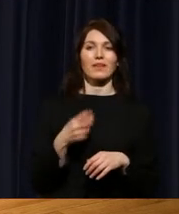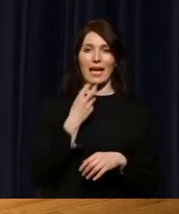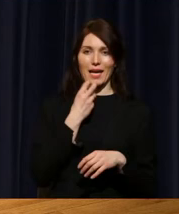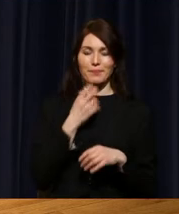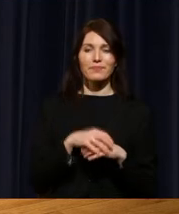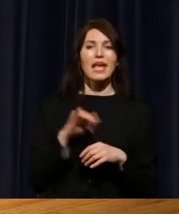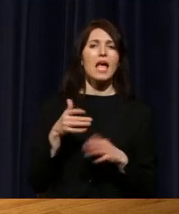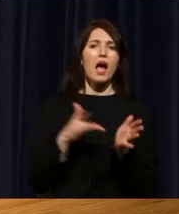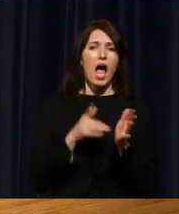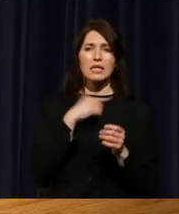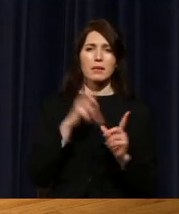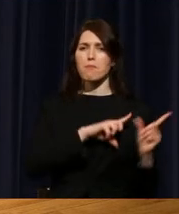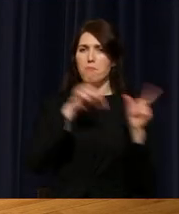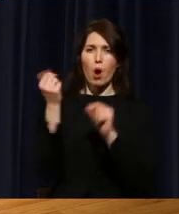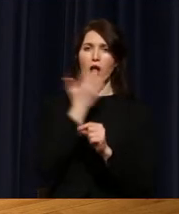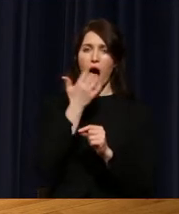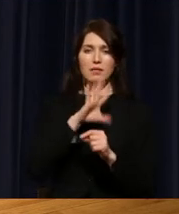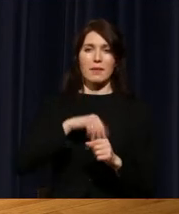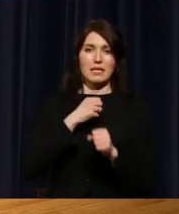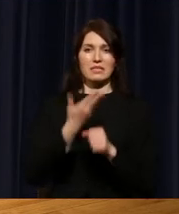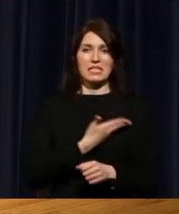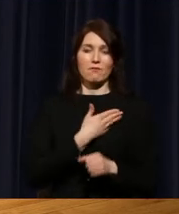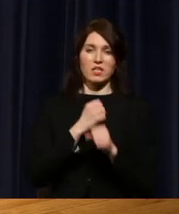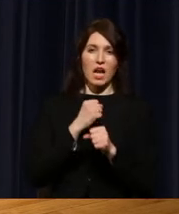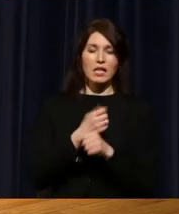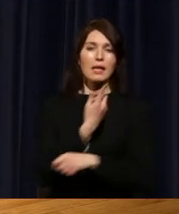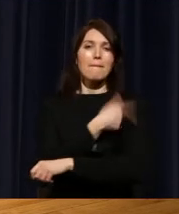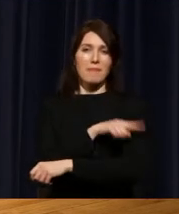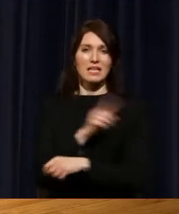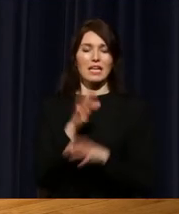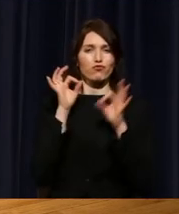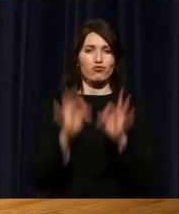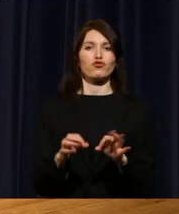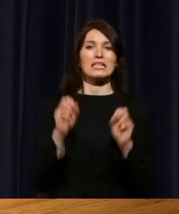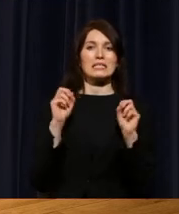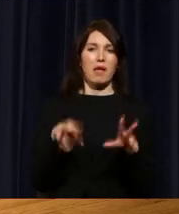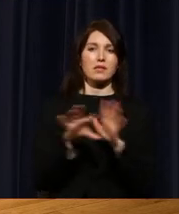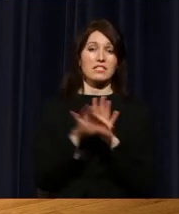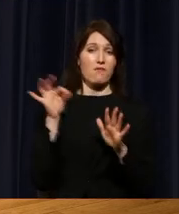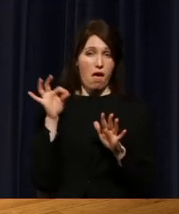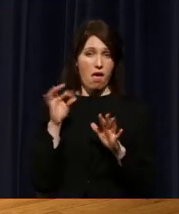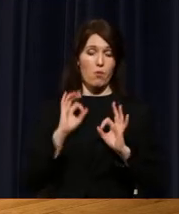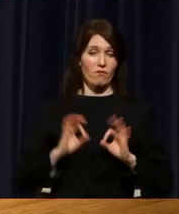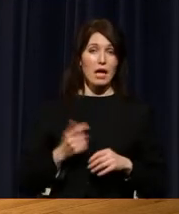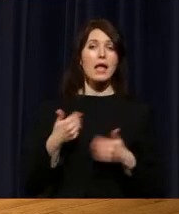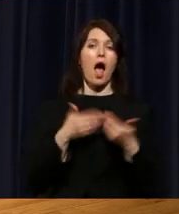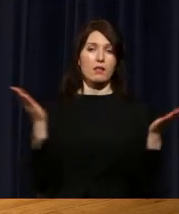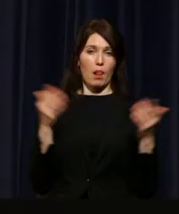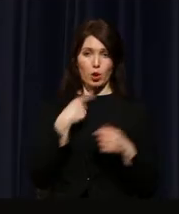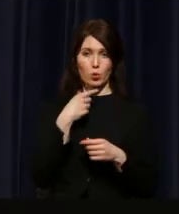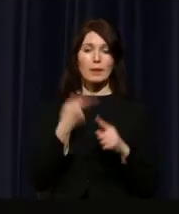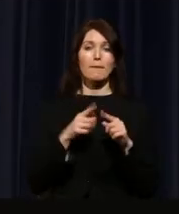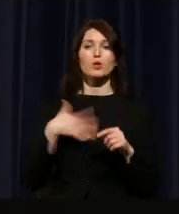domāju, ja kāds grib braukt uz ārzemēm, pēc tam dzīvot strādāt, tad medicīna ir īstā specialitāte, ja tā nu, mēs atklāt runājam. Tāpēc, ka mūsu